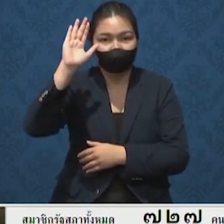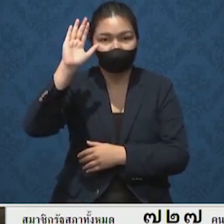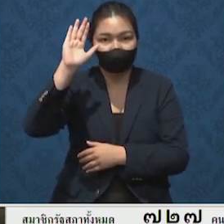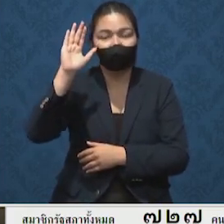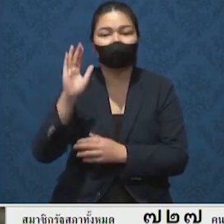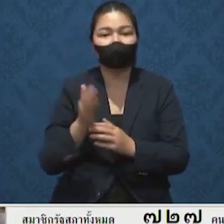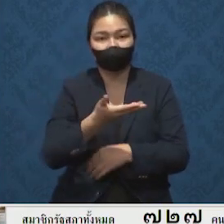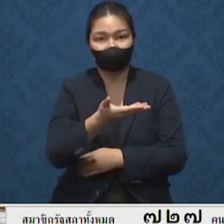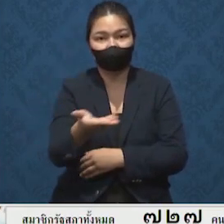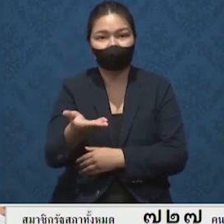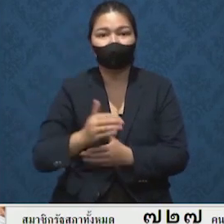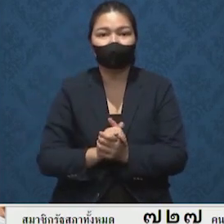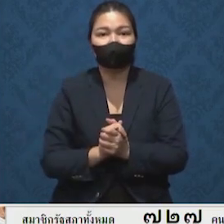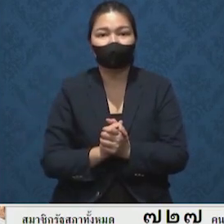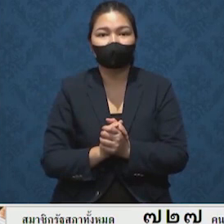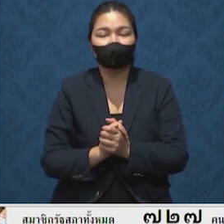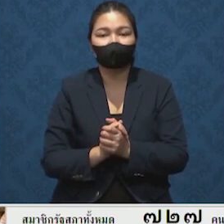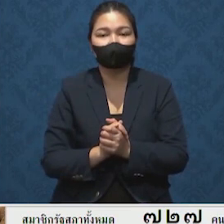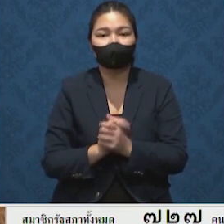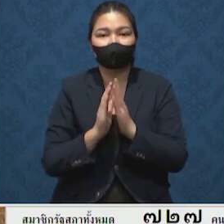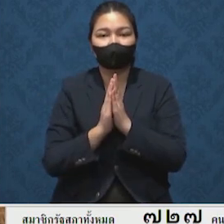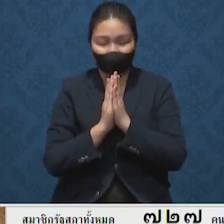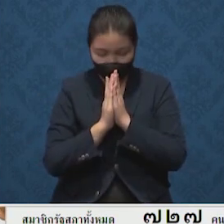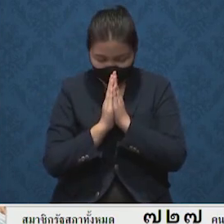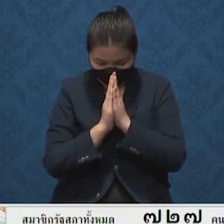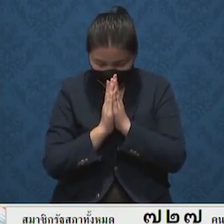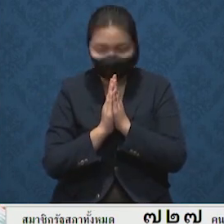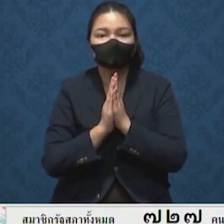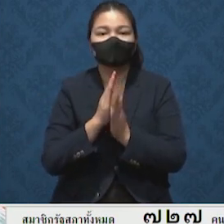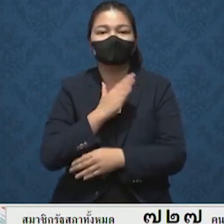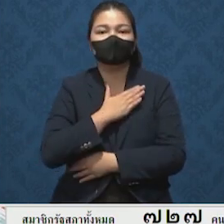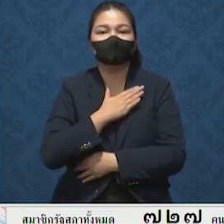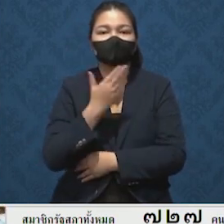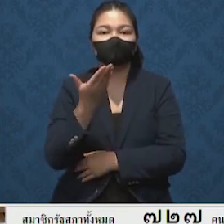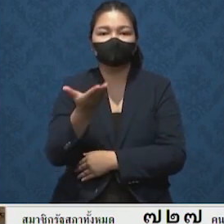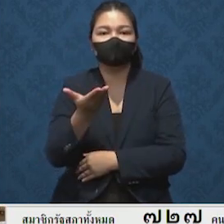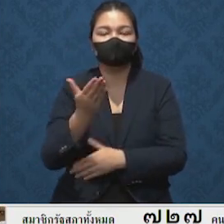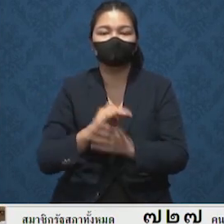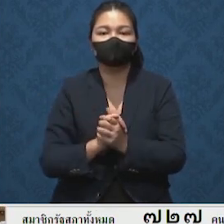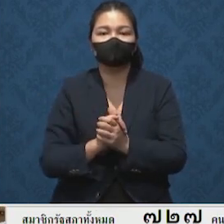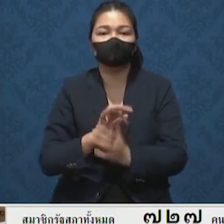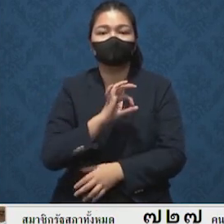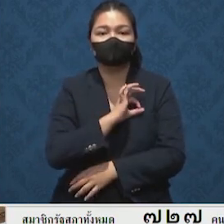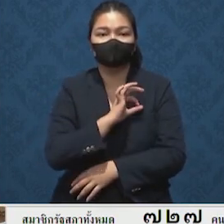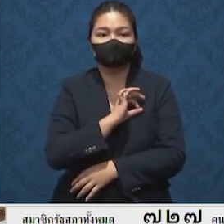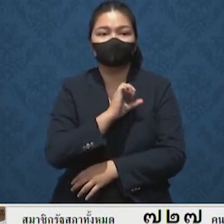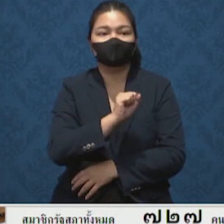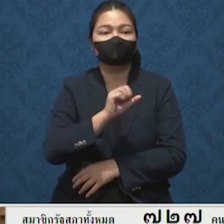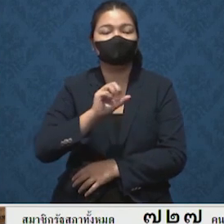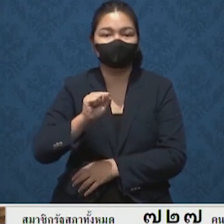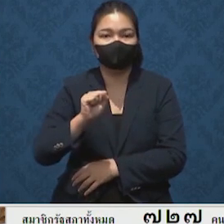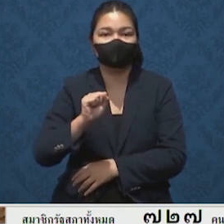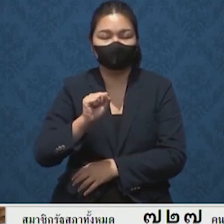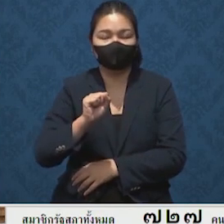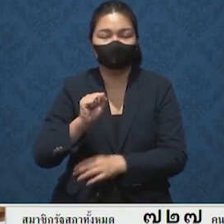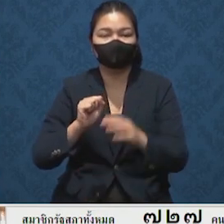ครับเชิญนะครับ เชิญครับเรียนท่านประธานสภาที่เคารพนะครับผมชัยชนะเดชเดโชสมาชิกสภาผู้แทนราษฎรนครศ